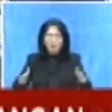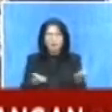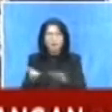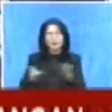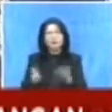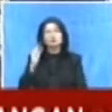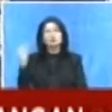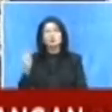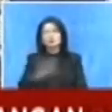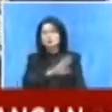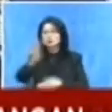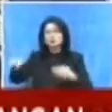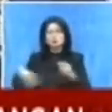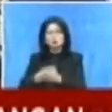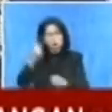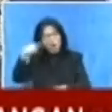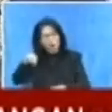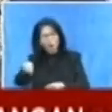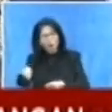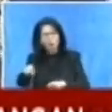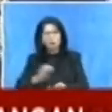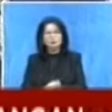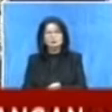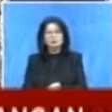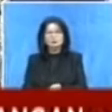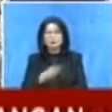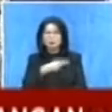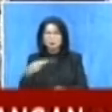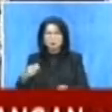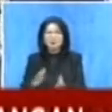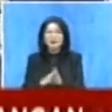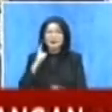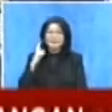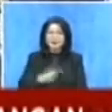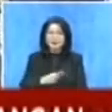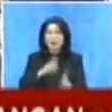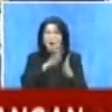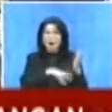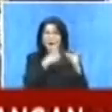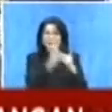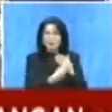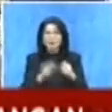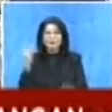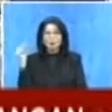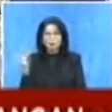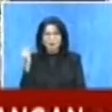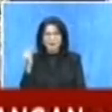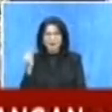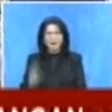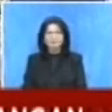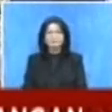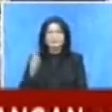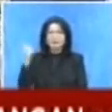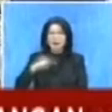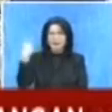di seluruh pelosok tanah air, serta untuk memastikan program prioritas nasional yang dilakukan